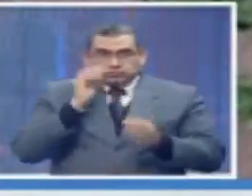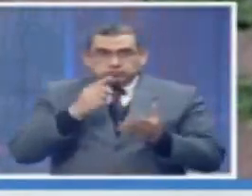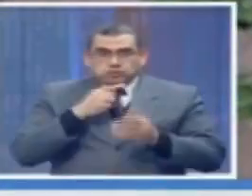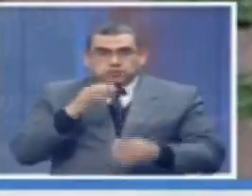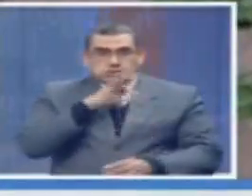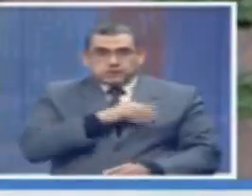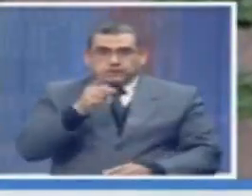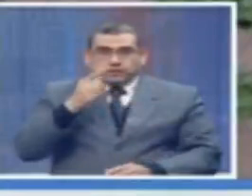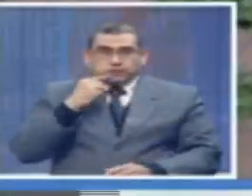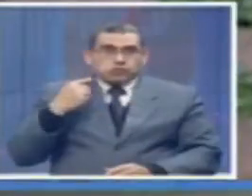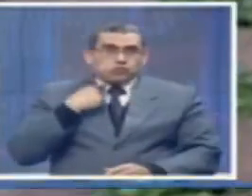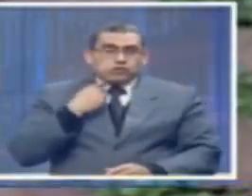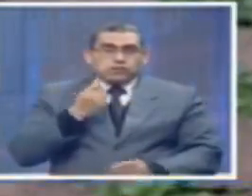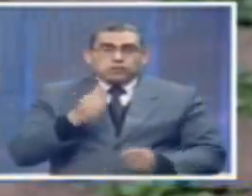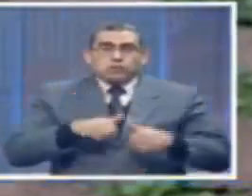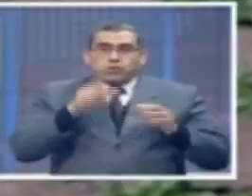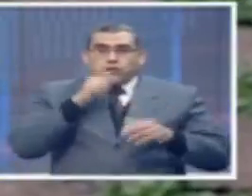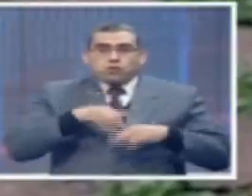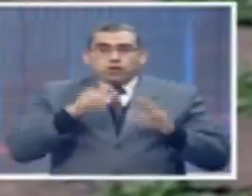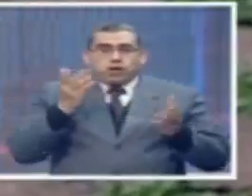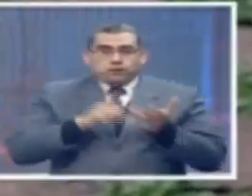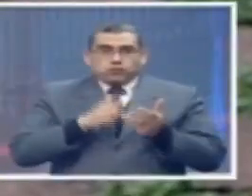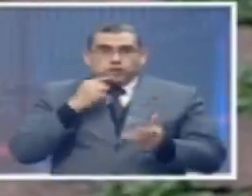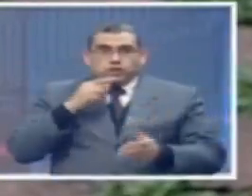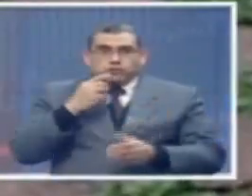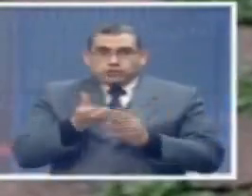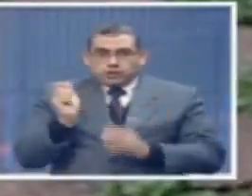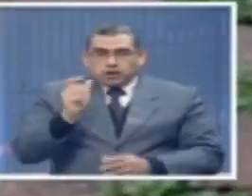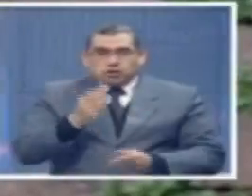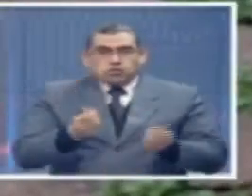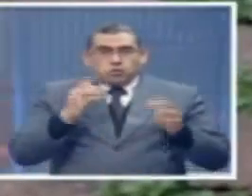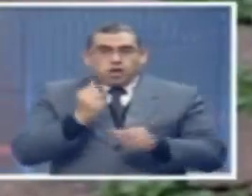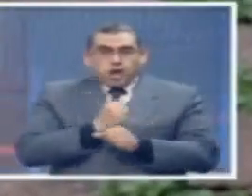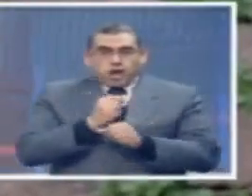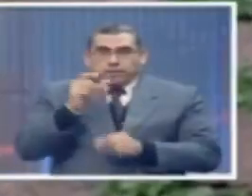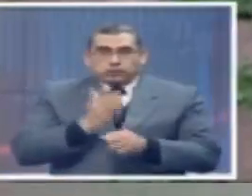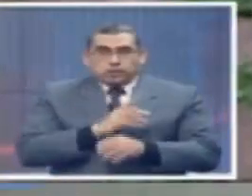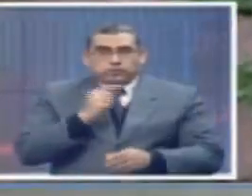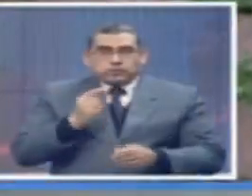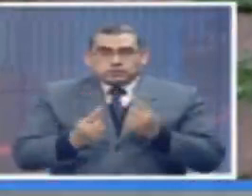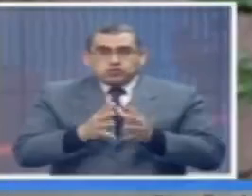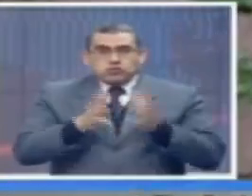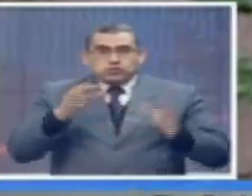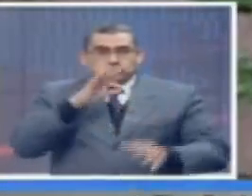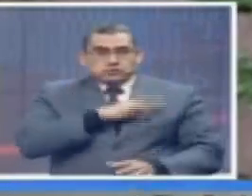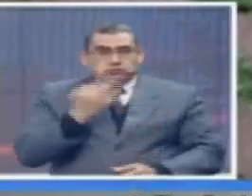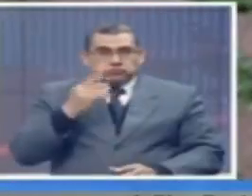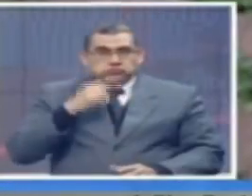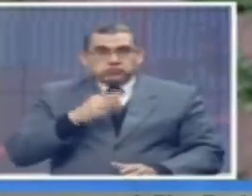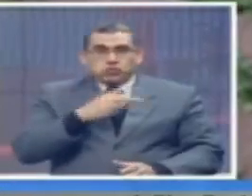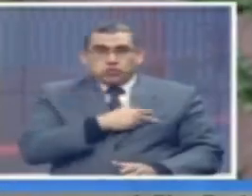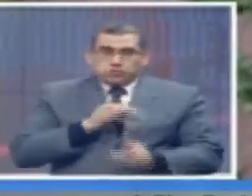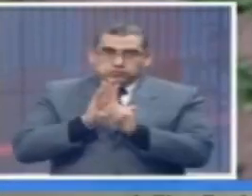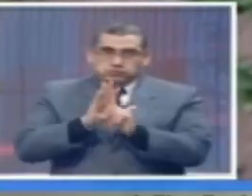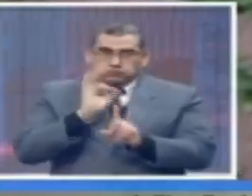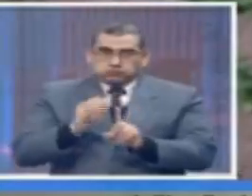مصلحه، ده يعتبر بيوفر اللي بيوفر في الميه معاك، بيوفر في الاسمده، بيوفر لك عماله، في الاخر بيزود انتاجيه دخلك، وفي الاخر الدوله واقفه بدعم